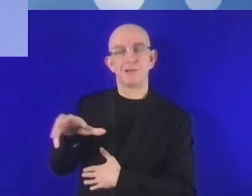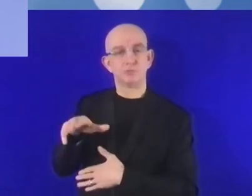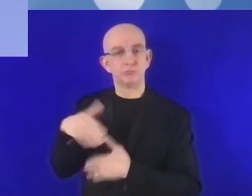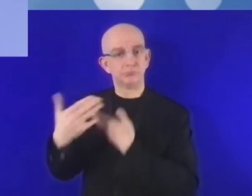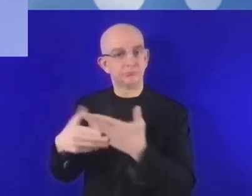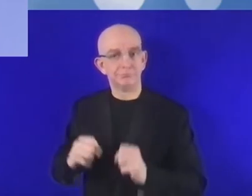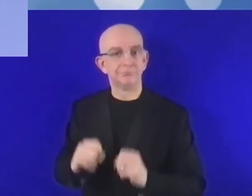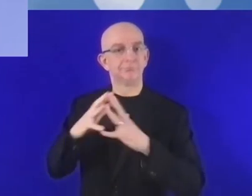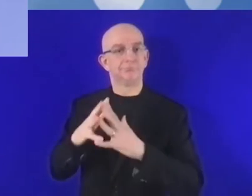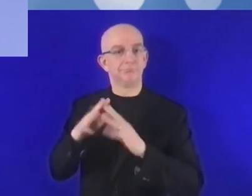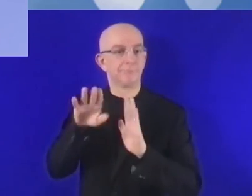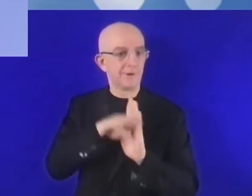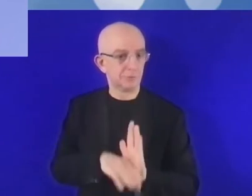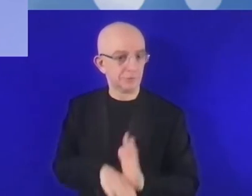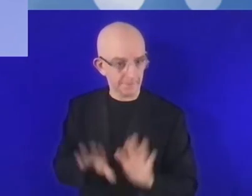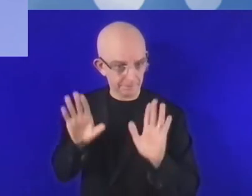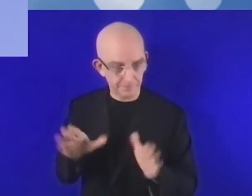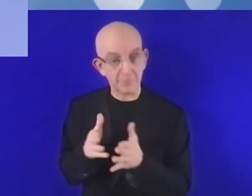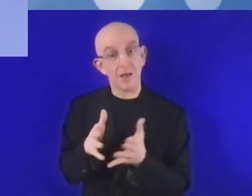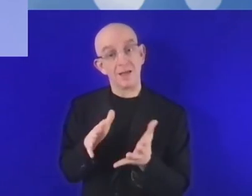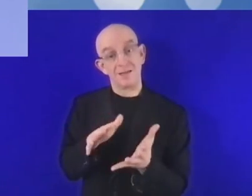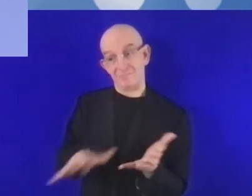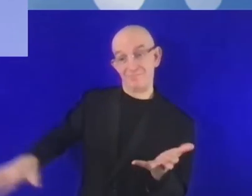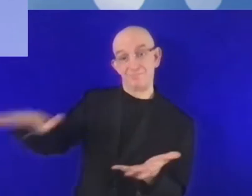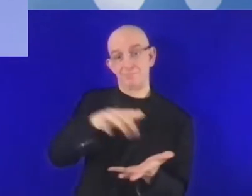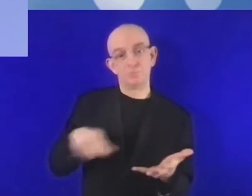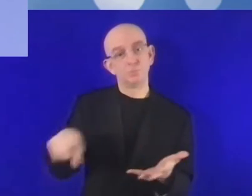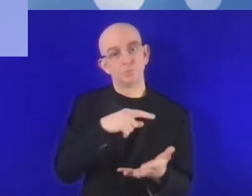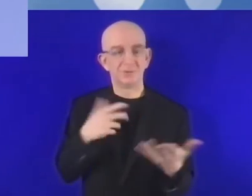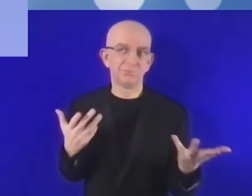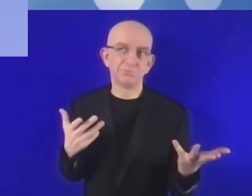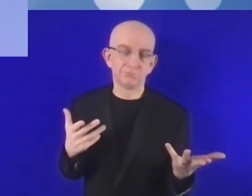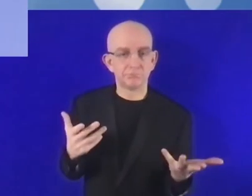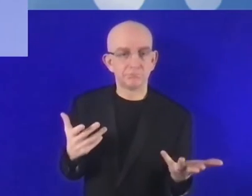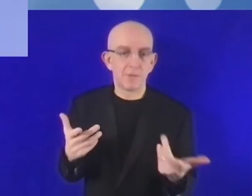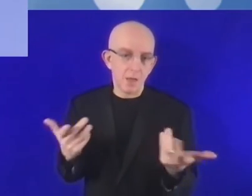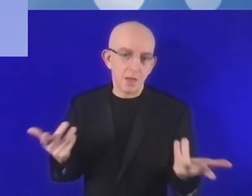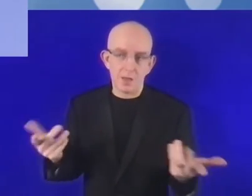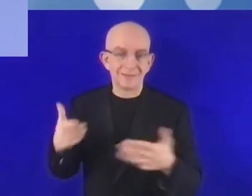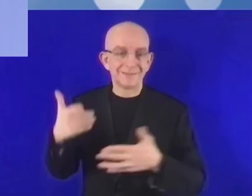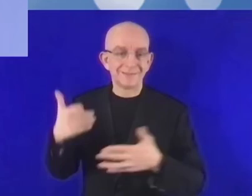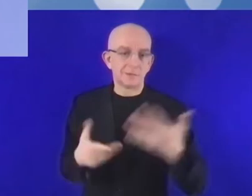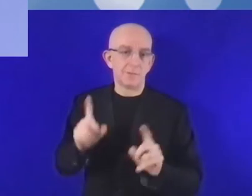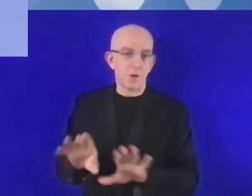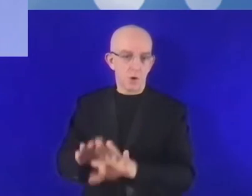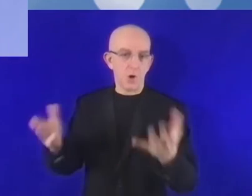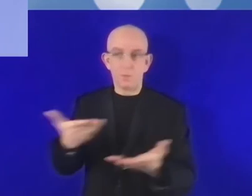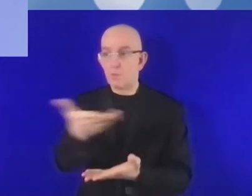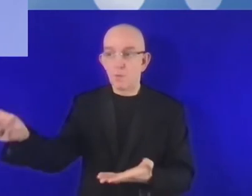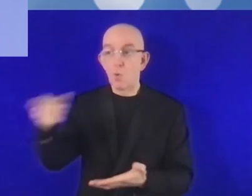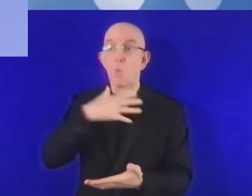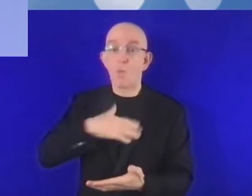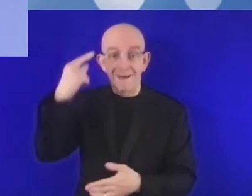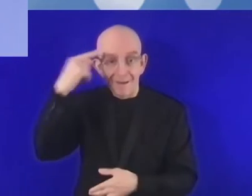страны. Самое главное, чтобы данные были открытыми, чтобы они могли использоваться людьми с